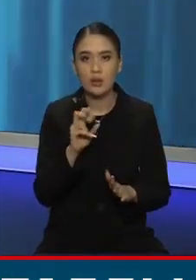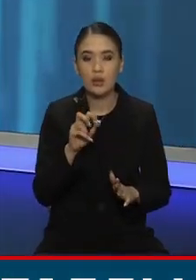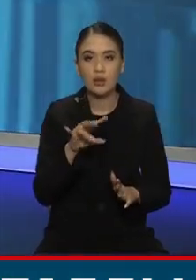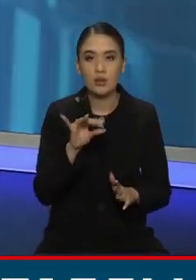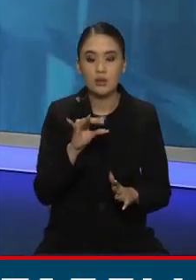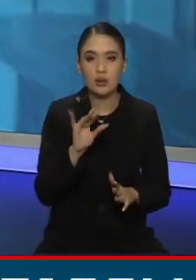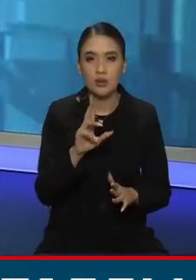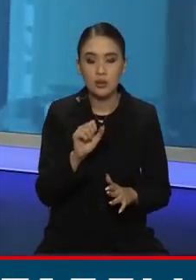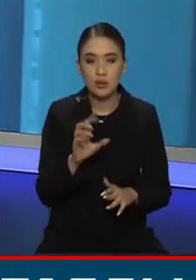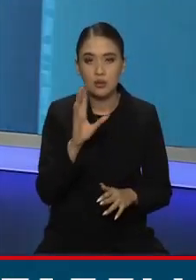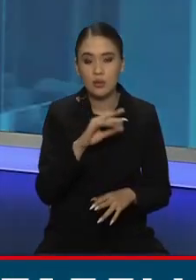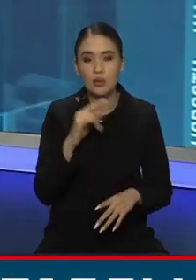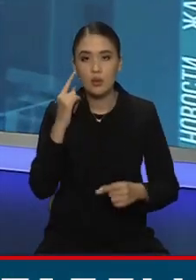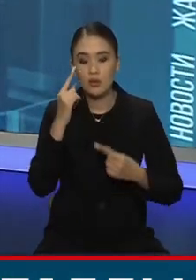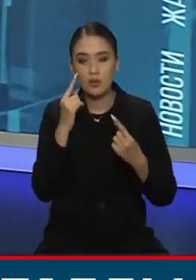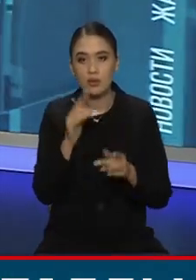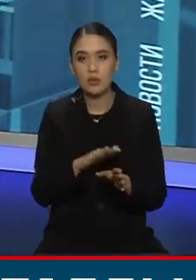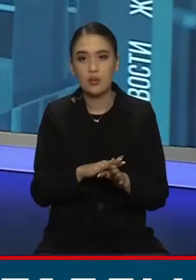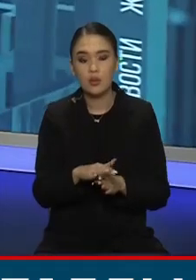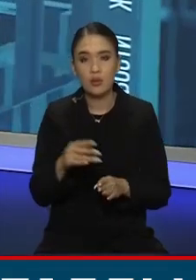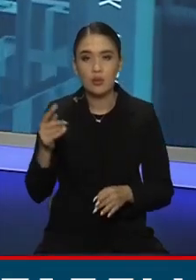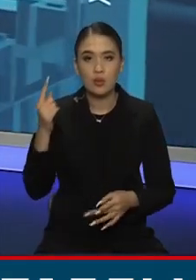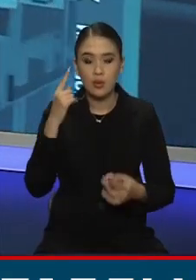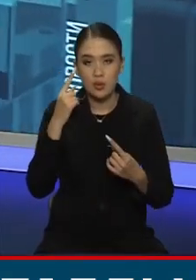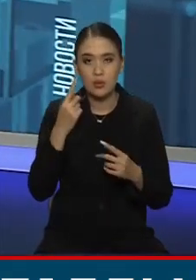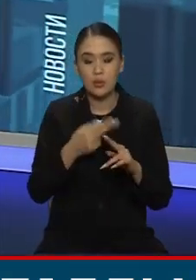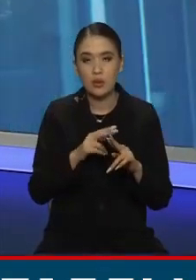қабілетін, логикалық тұрғыдан ойлауын, өзінің